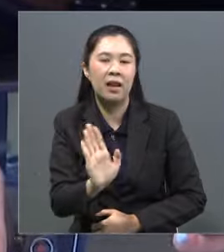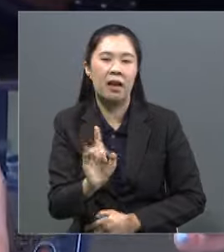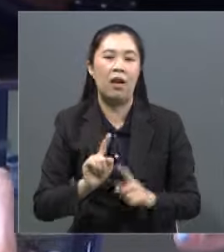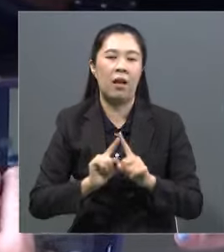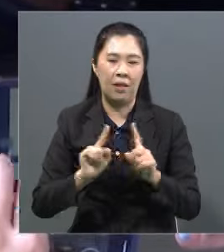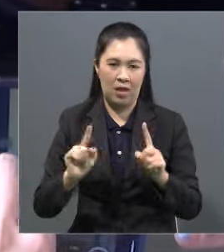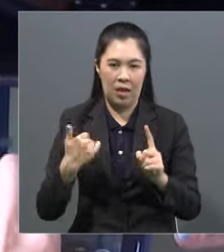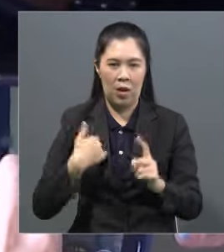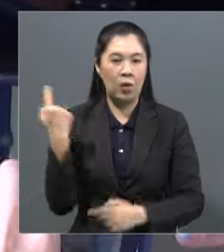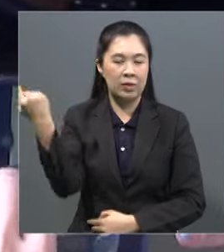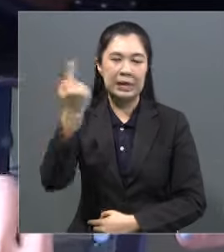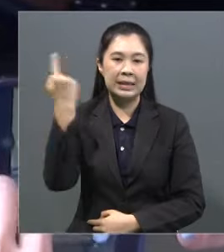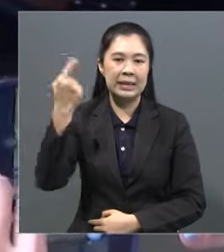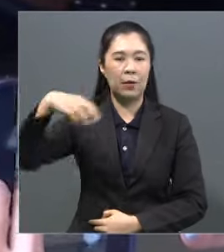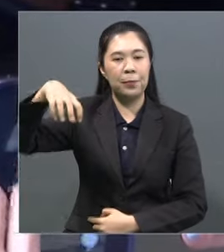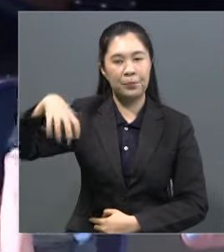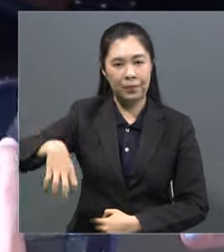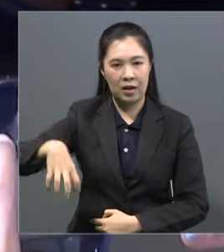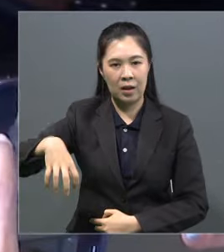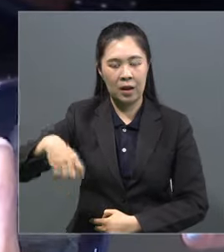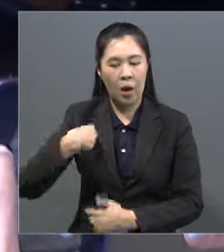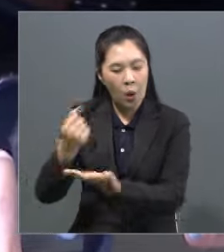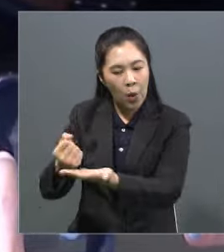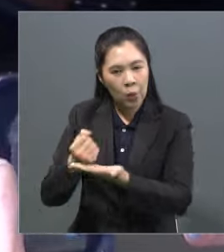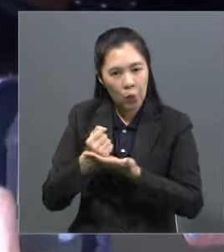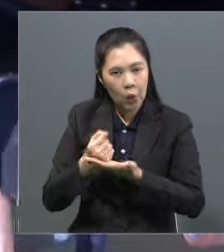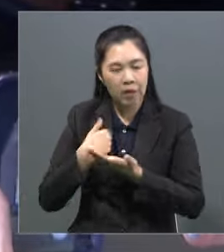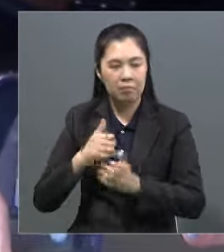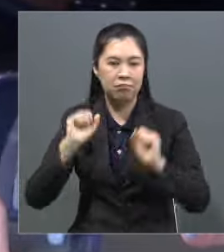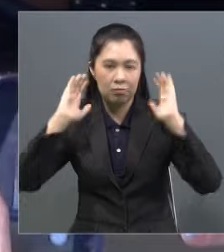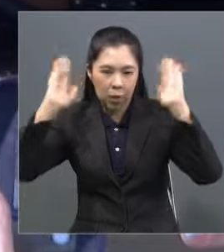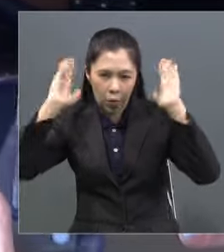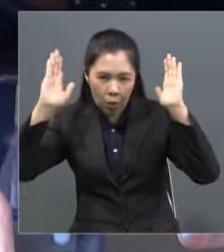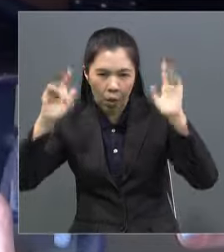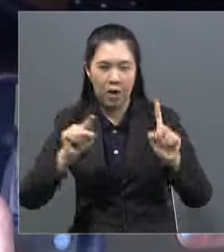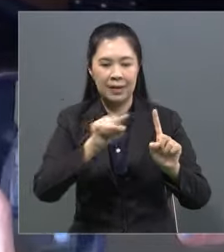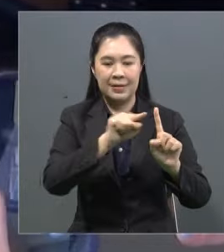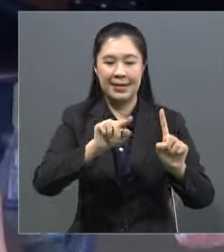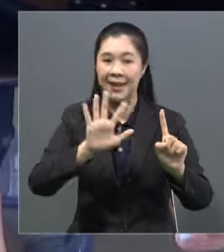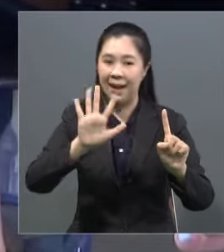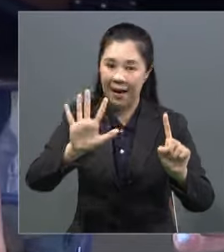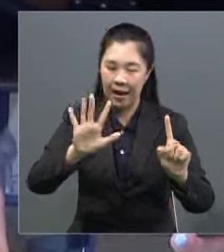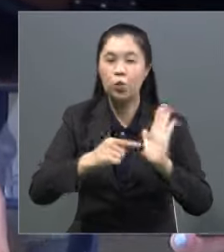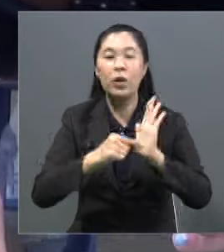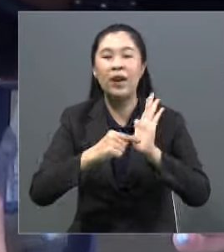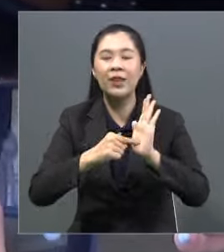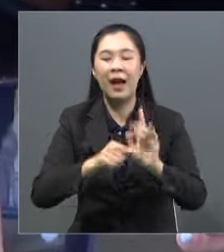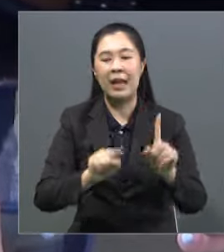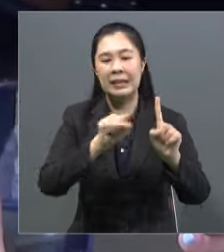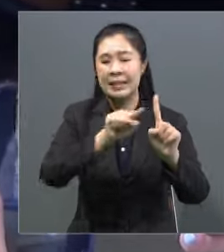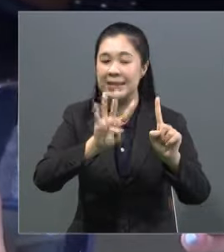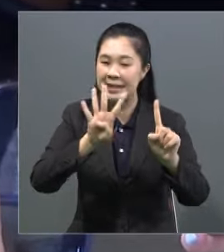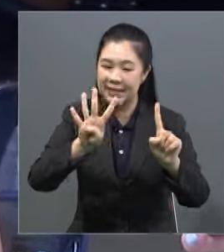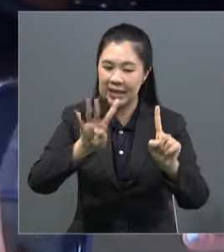ทางทท.การท่องเที่ยวแห่งประเทศไทยค่ะช่วยโปรโมทแล้วก็ให้ทำเป็นปฏิทินเลยว่า1-5หรือว่าอันนี้ยกตัวอย่างเฉยๆนะคะ